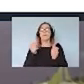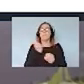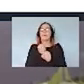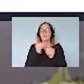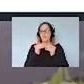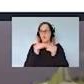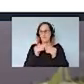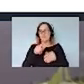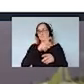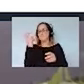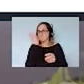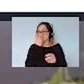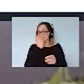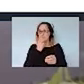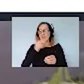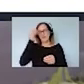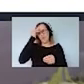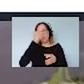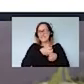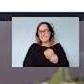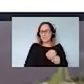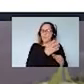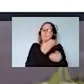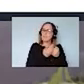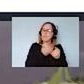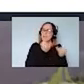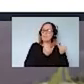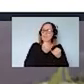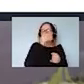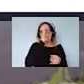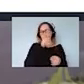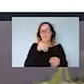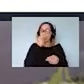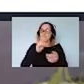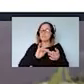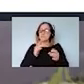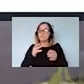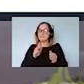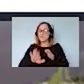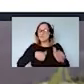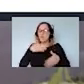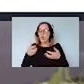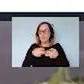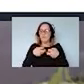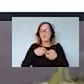wszystkim z zainteresowaniem nauk ścisłych. Proszę sobie zobaczyć taką stronę z